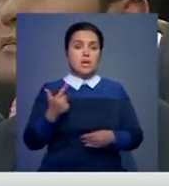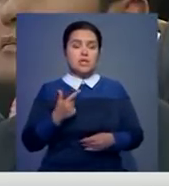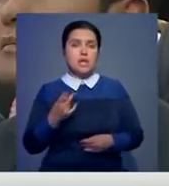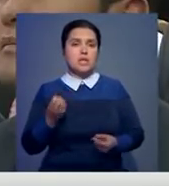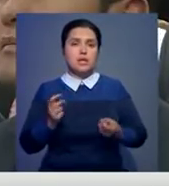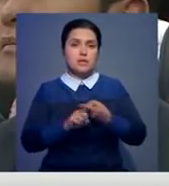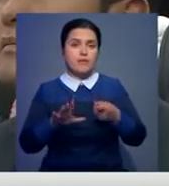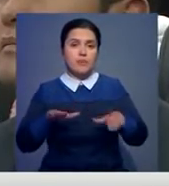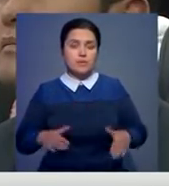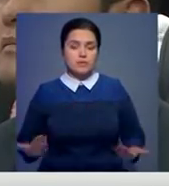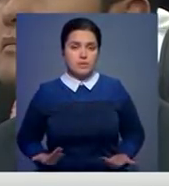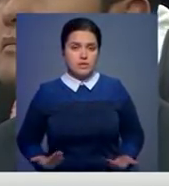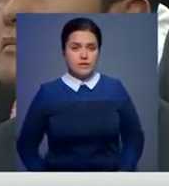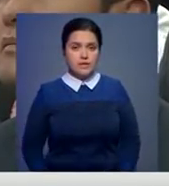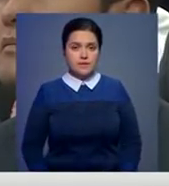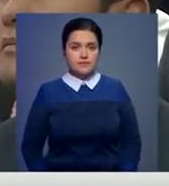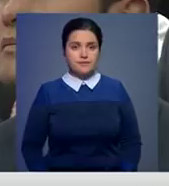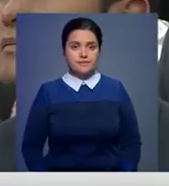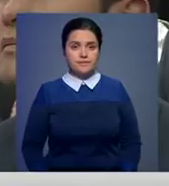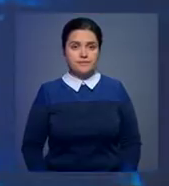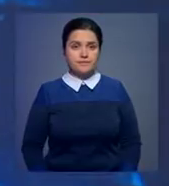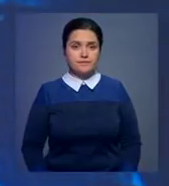от места проживания.